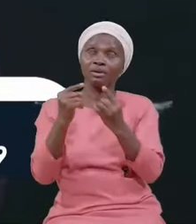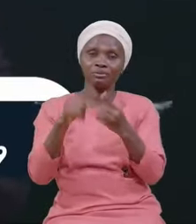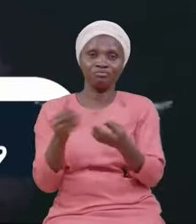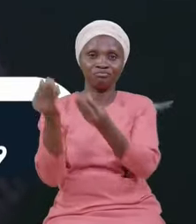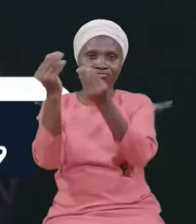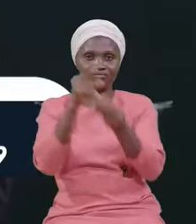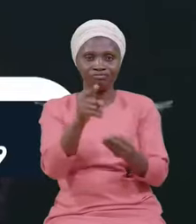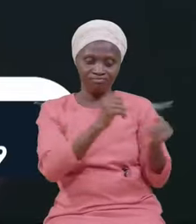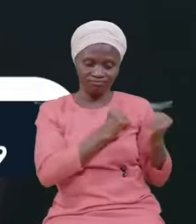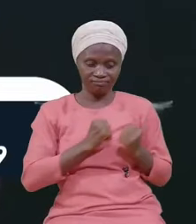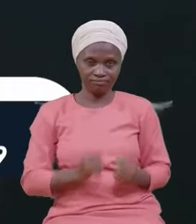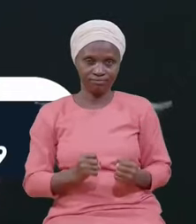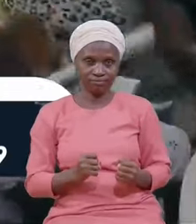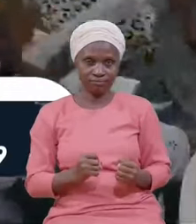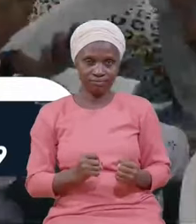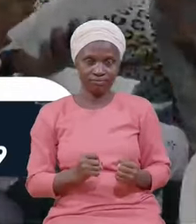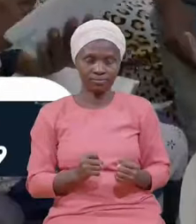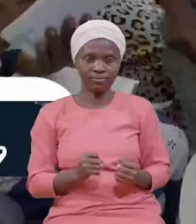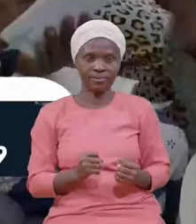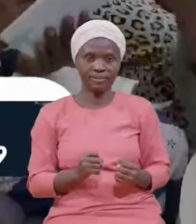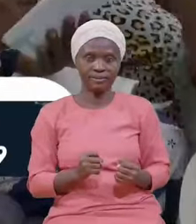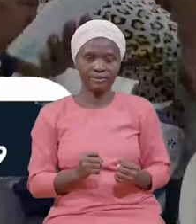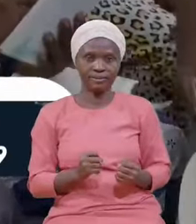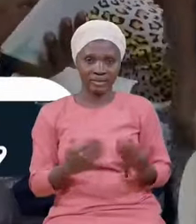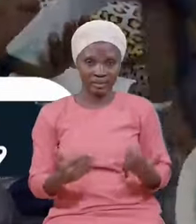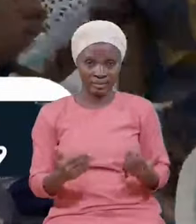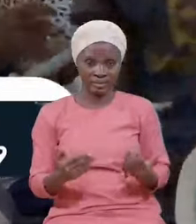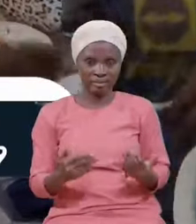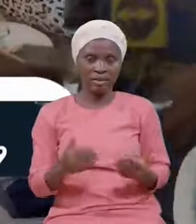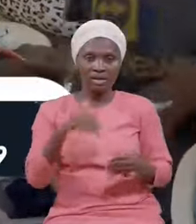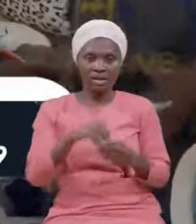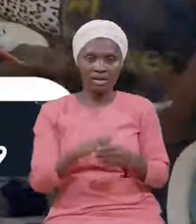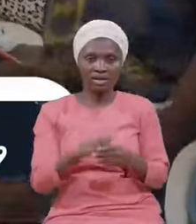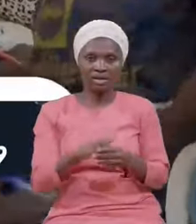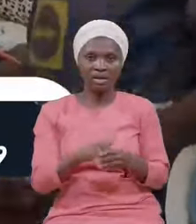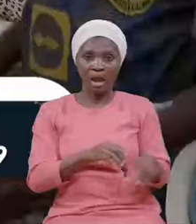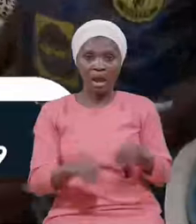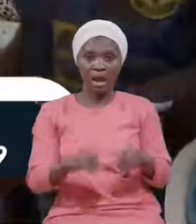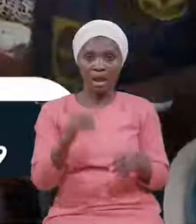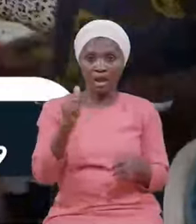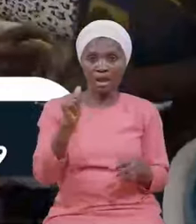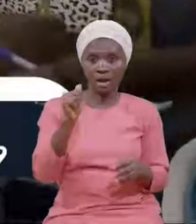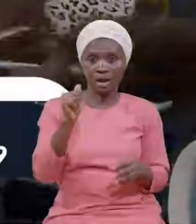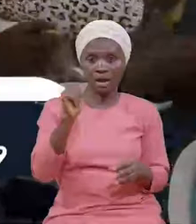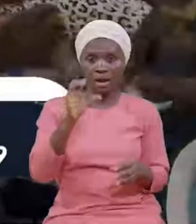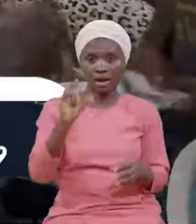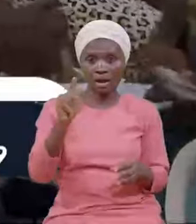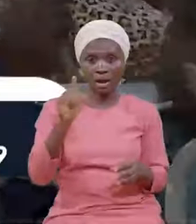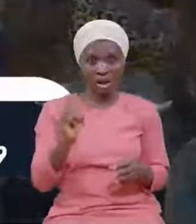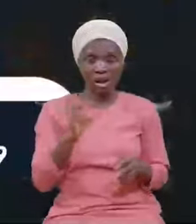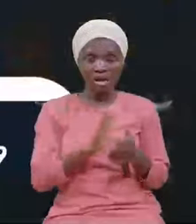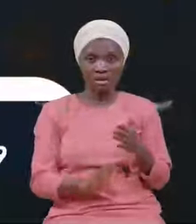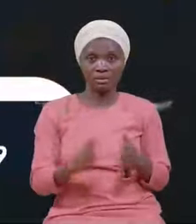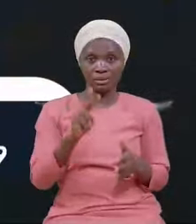la force. Actes chapitre 2, verset 32. Actes